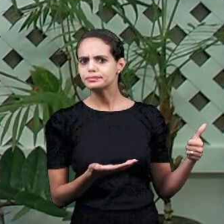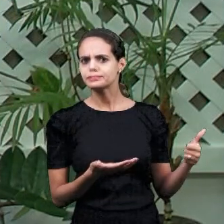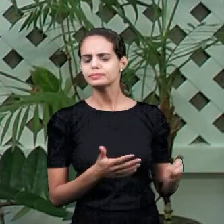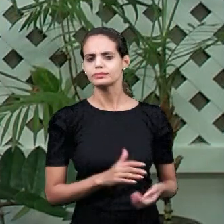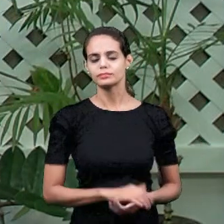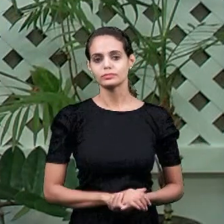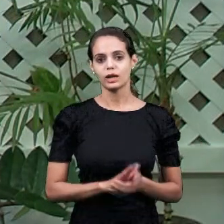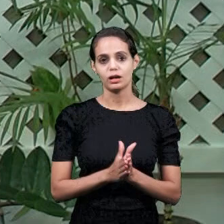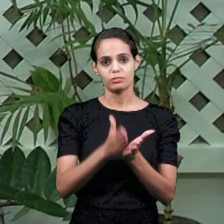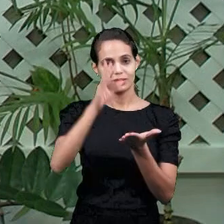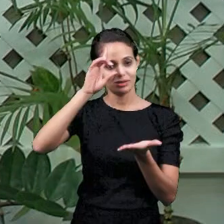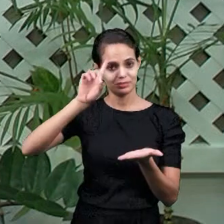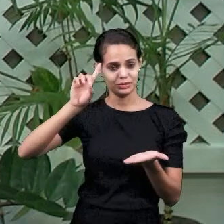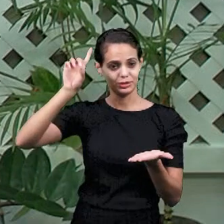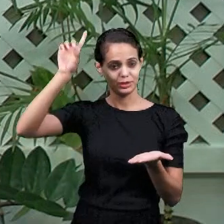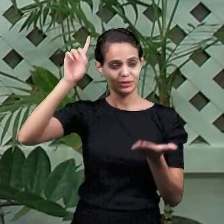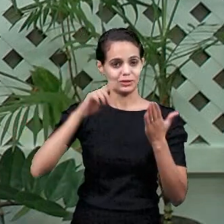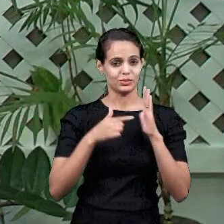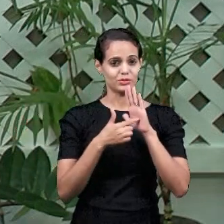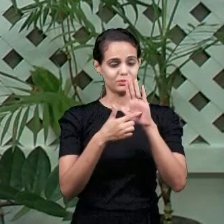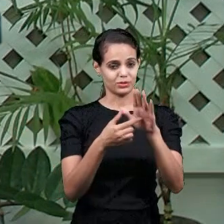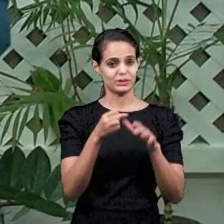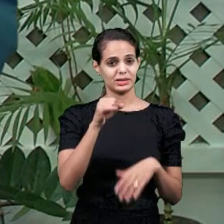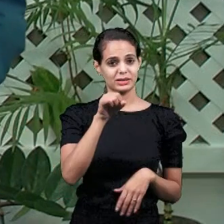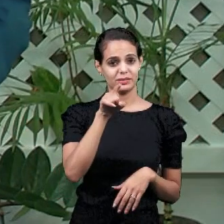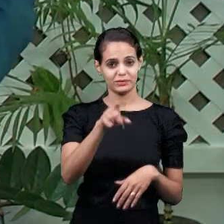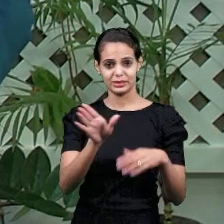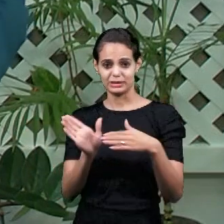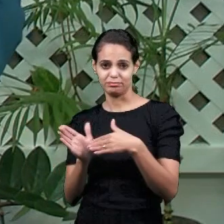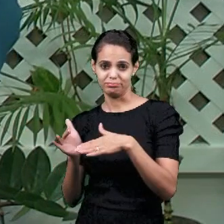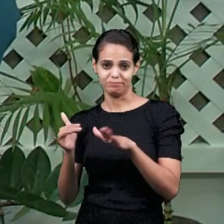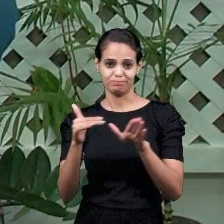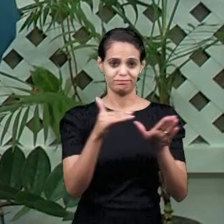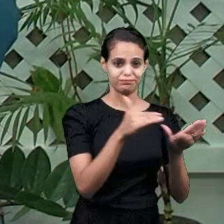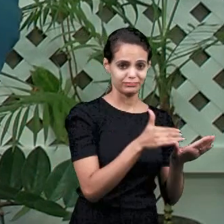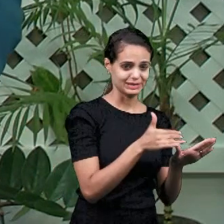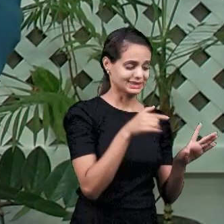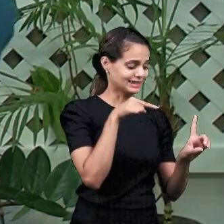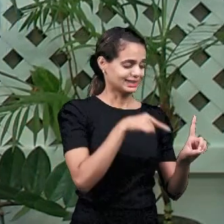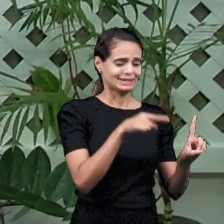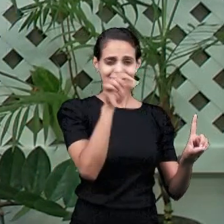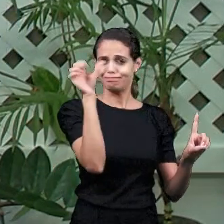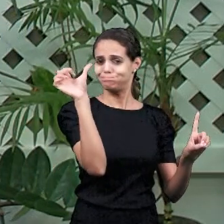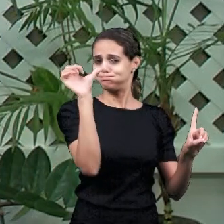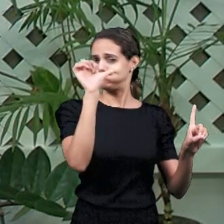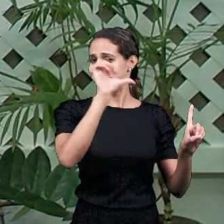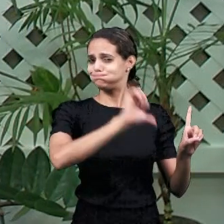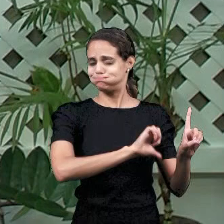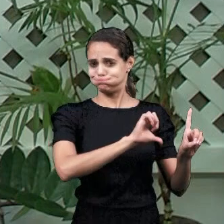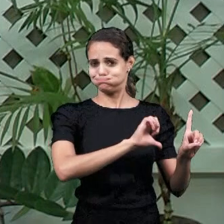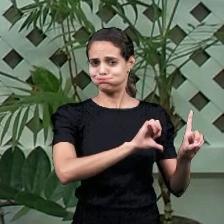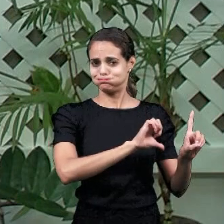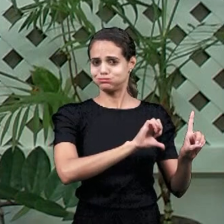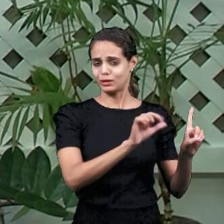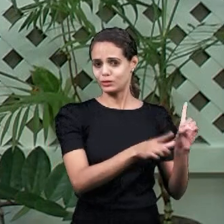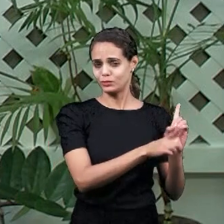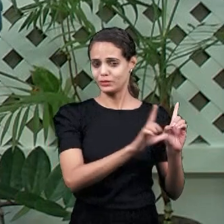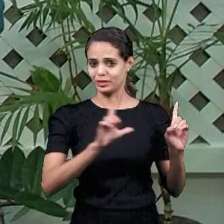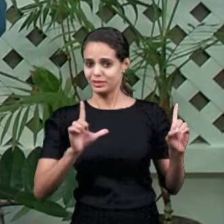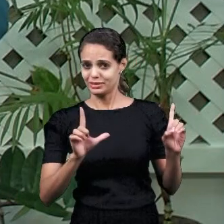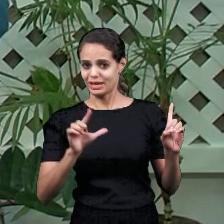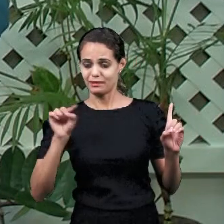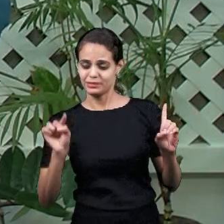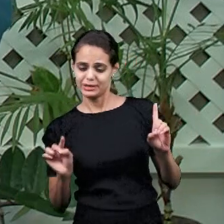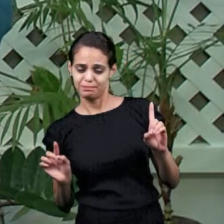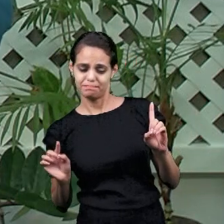c'est pire que le premier, parce qu'il est capable de tout. Il dit en 2 Pierre 2,20, c'est après, une fois qu'il